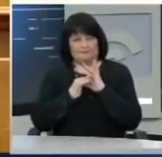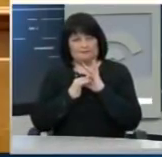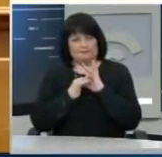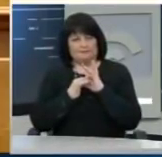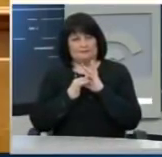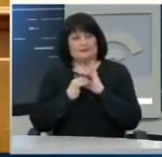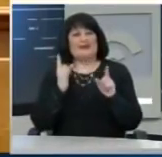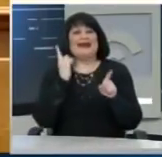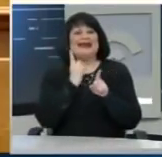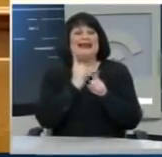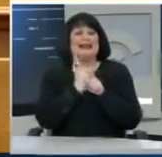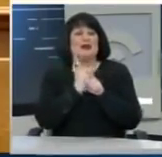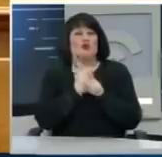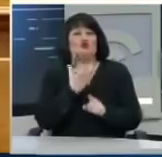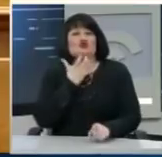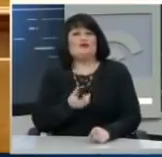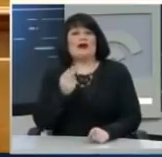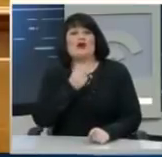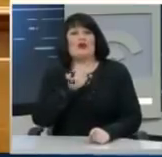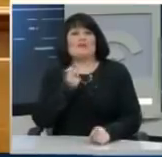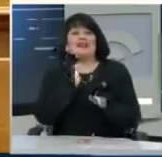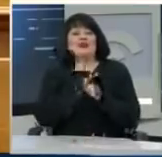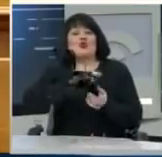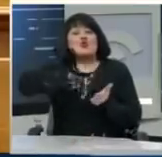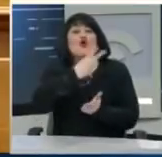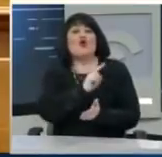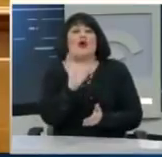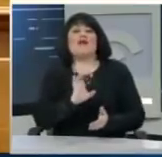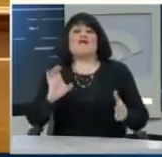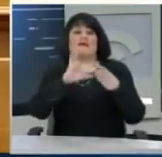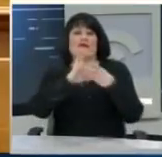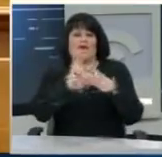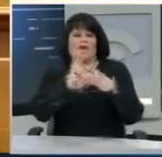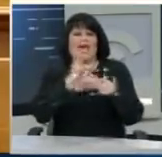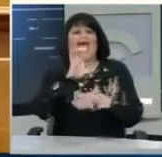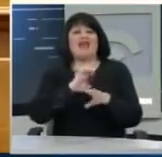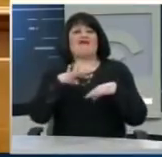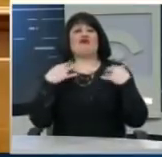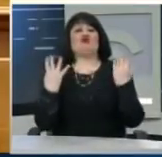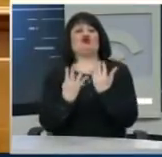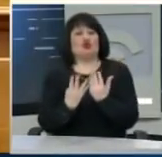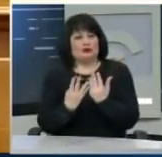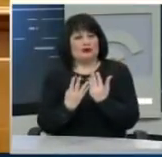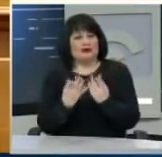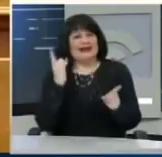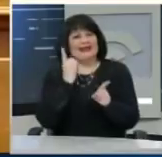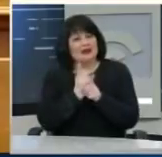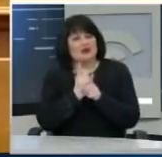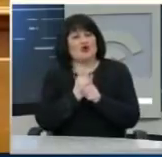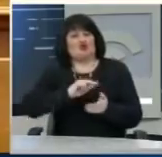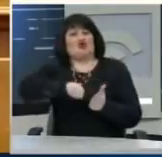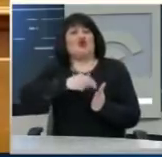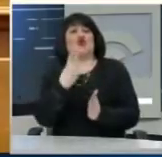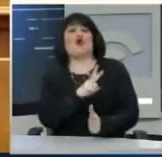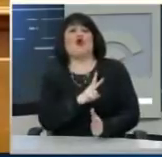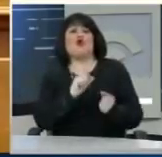εξαιτίας του ειδικού βάρους και του ειδικού της ρόλου στην Ευρωπαϊκή Ένωση και την Ευρωζώνη και εξαιτίας του ειδικού της βάρους καθ' όλη